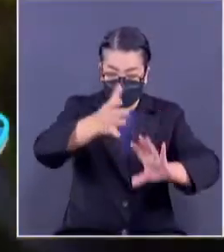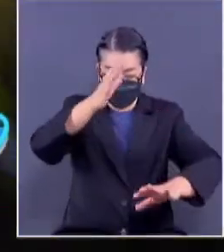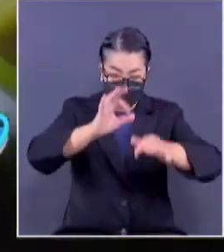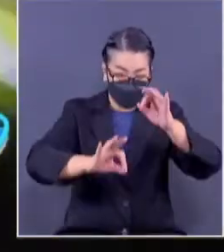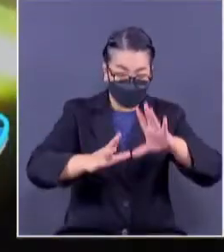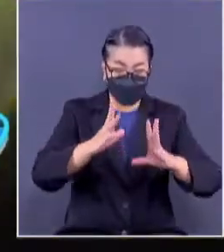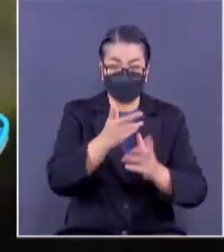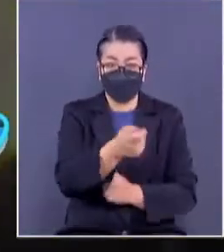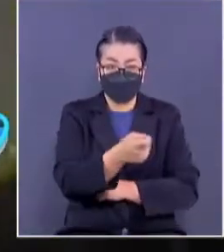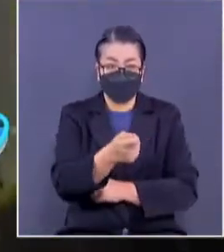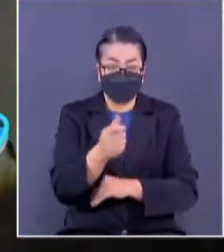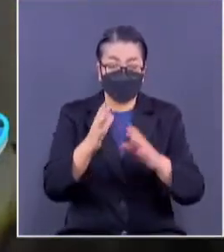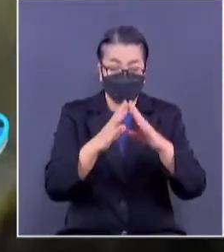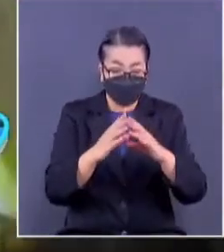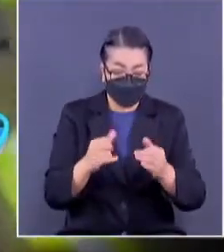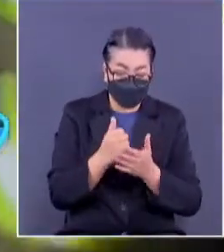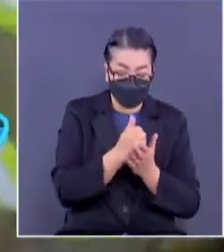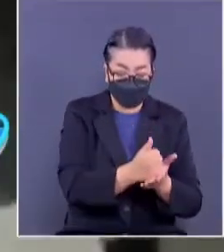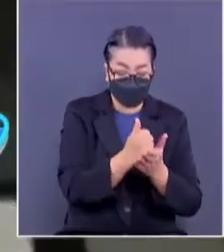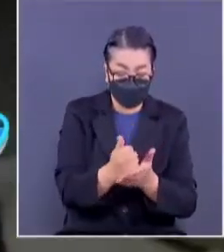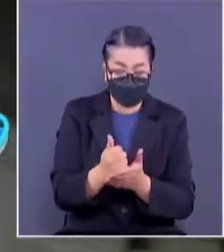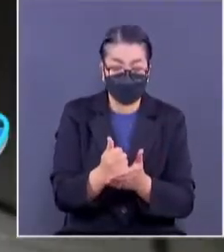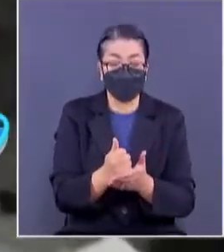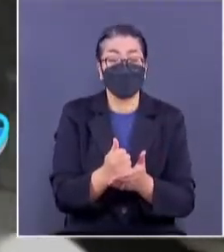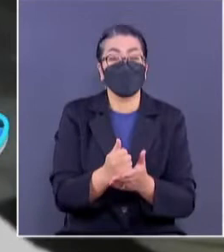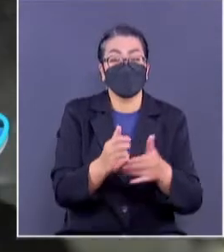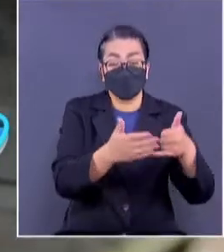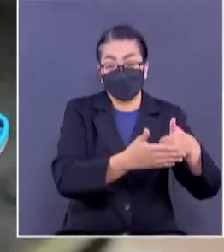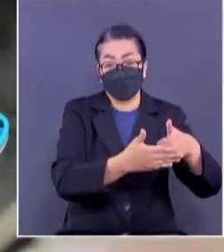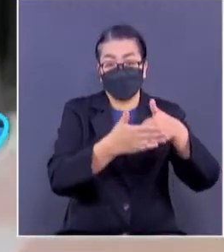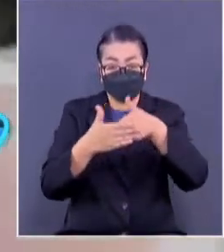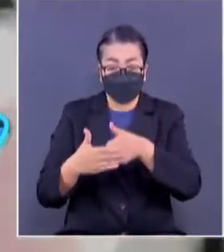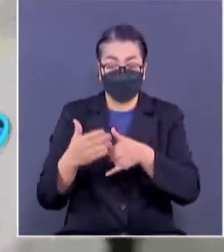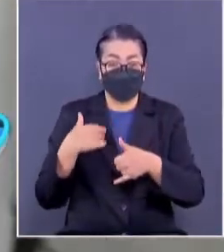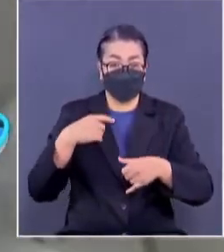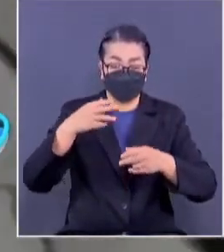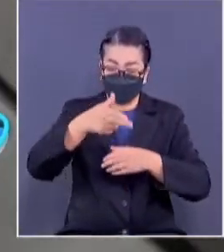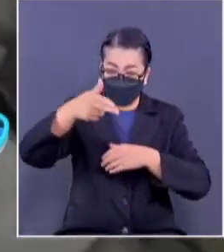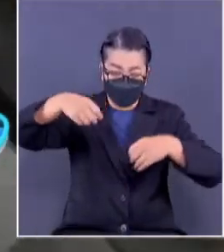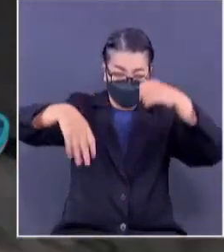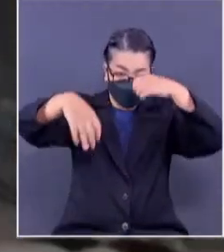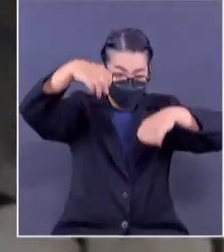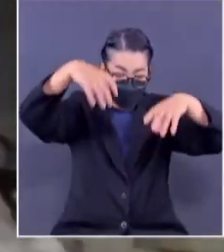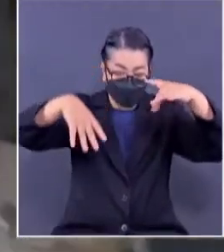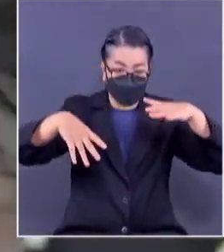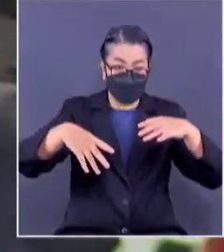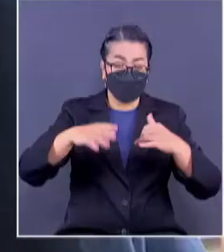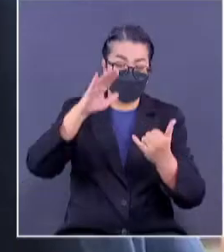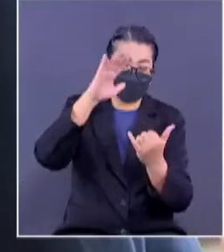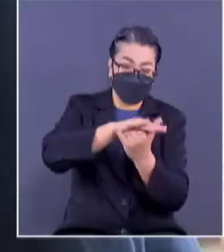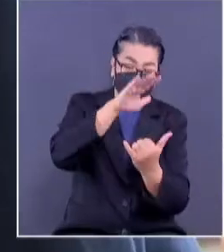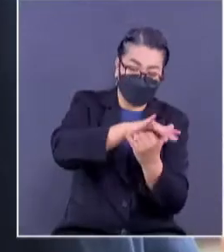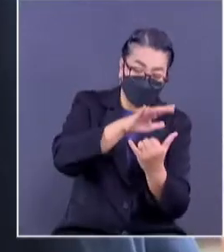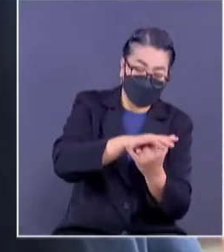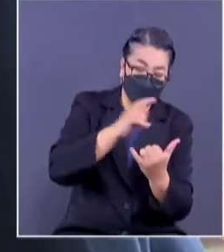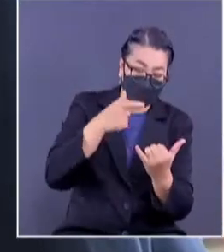แล้วก็ช่วยเหลือประชาชนออกมาจากซากปรักหักพังของอาคารนะคะหลังจากที่ถูกโจมตีล่าสุดค่ะสำนักงานด้านผู้